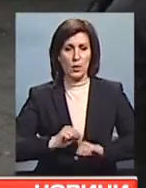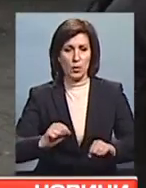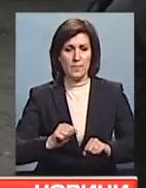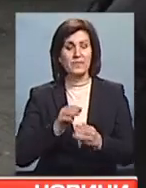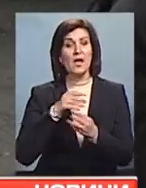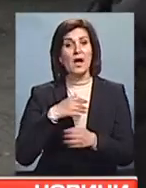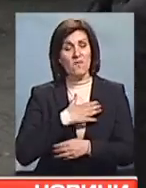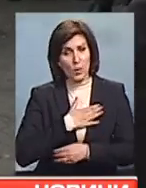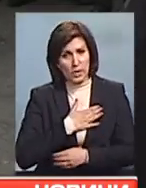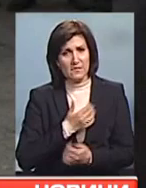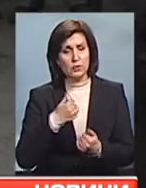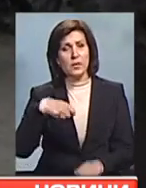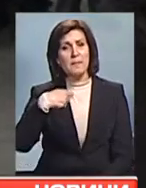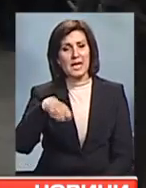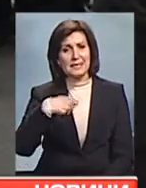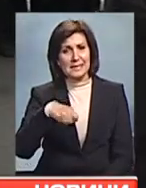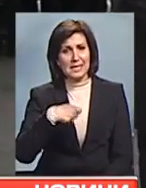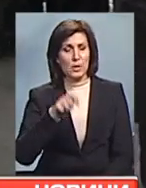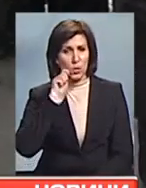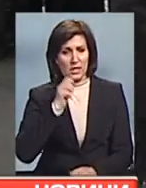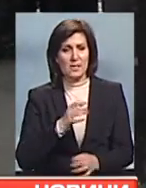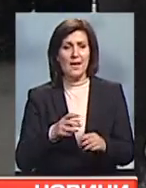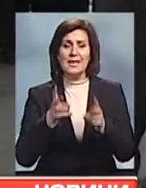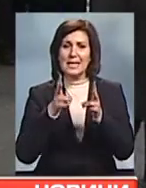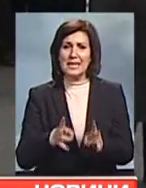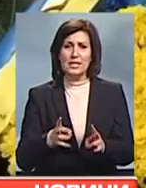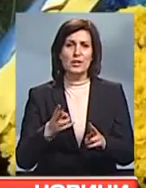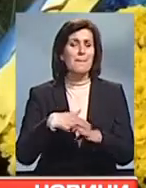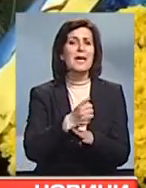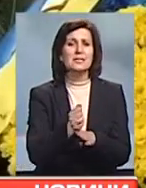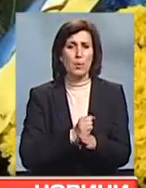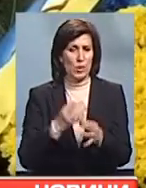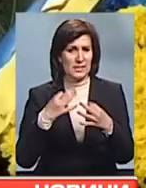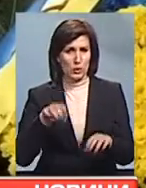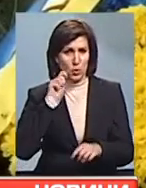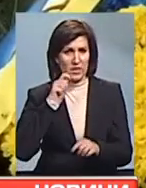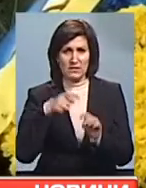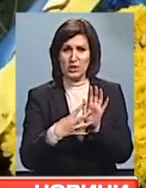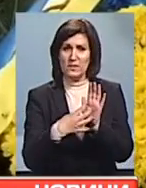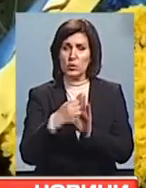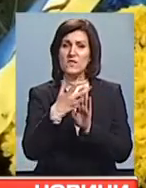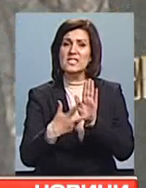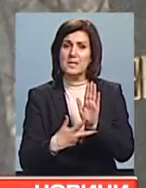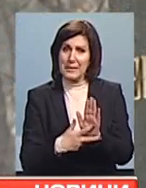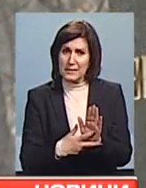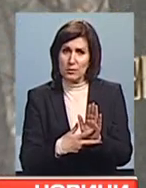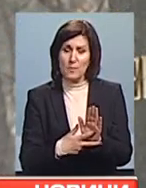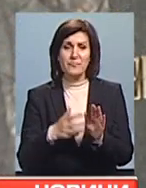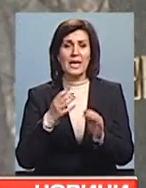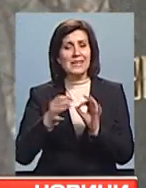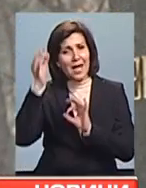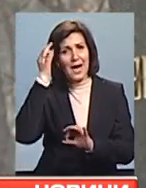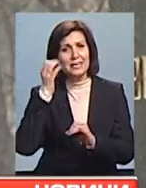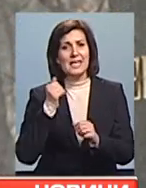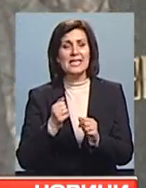вклонився героєм Крут сьогодні президент України він сказав що трагічна беззбройність незалежної України у 1918 йому